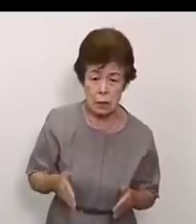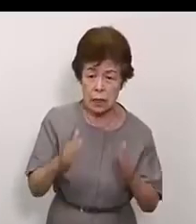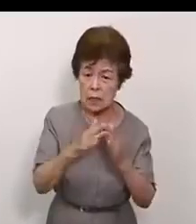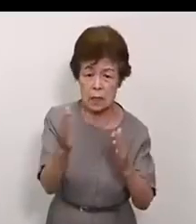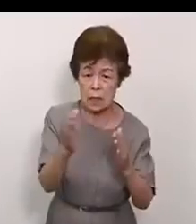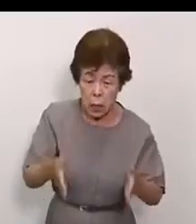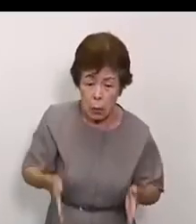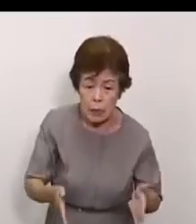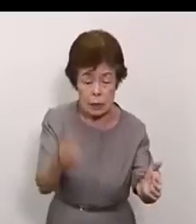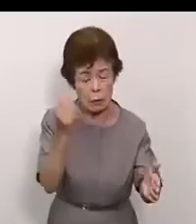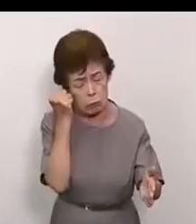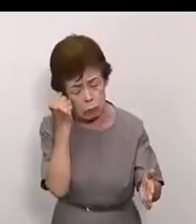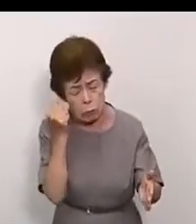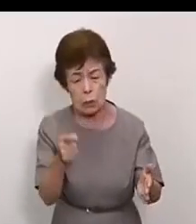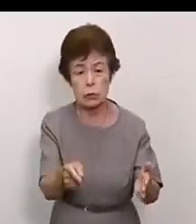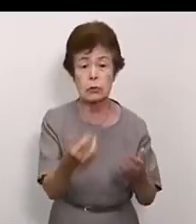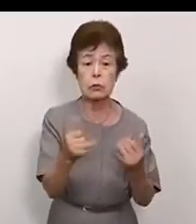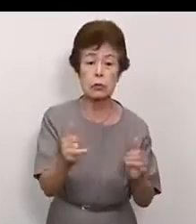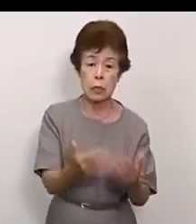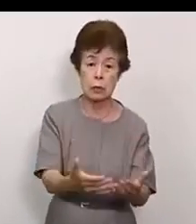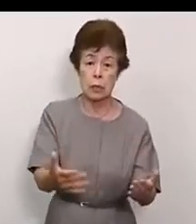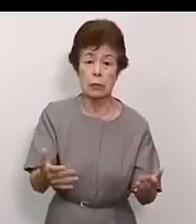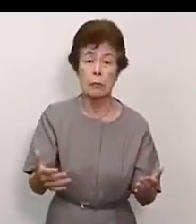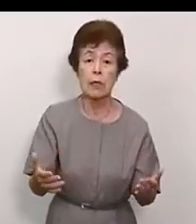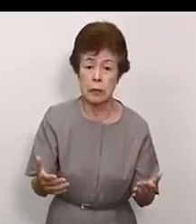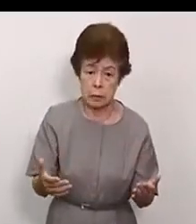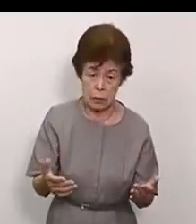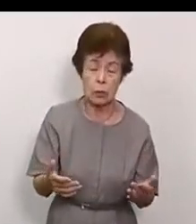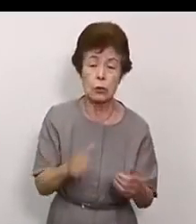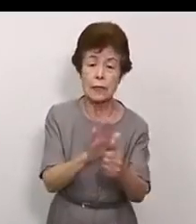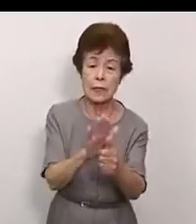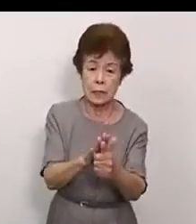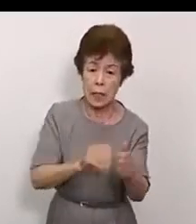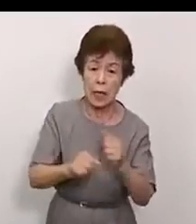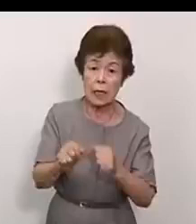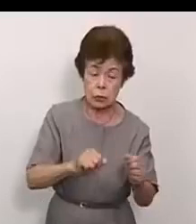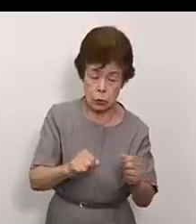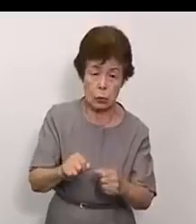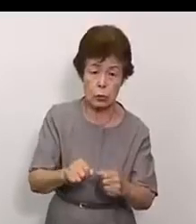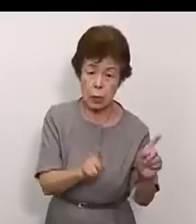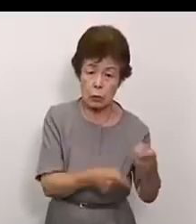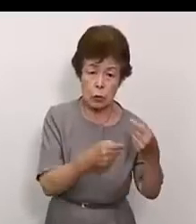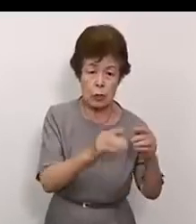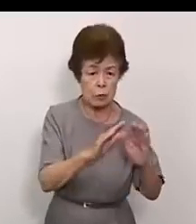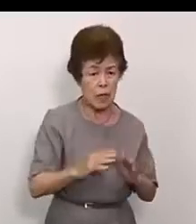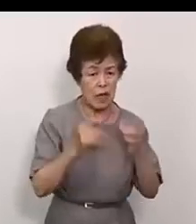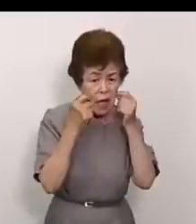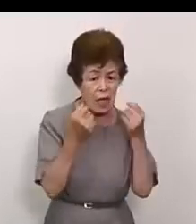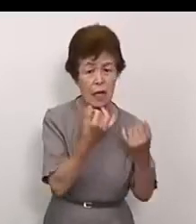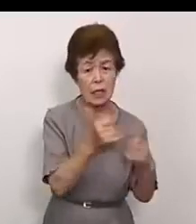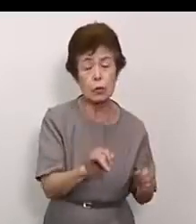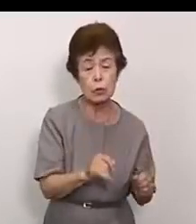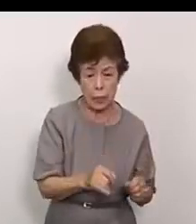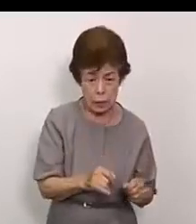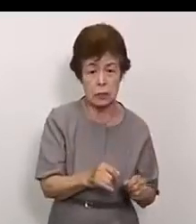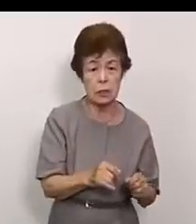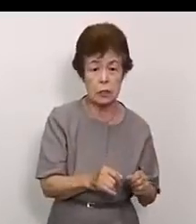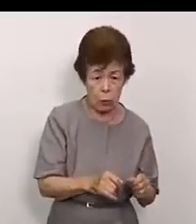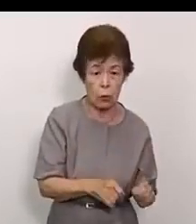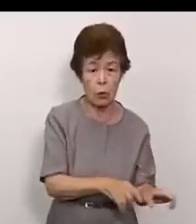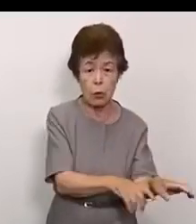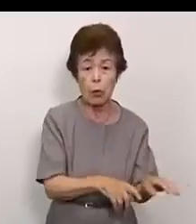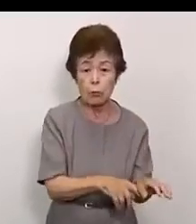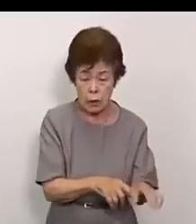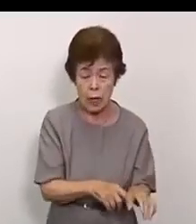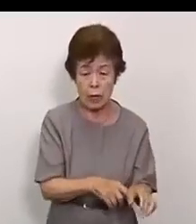余儀なくされる人がたくさん出てきましたので、支援活動をやった、年越し派遣村の取り組みをやったんですけど、まあ、そういう現